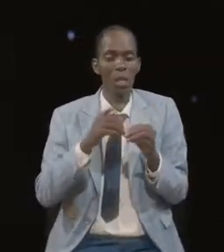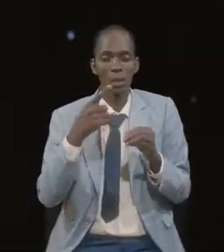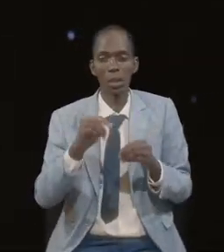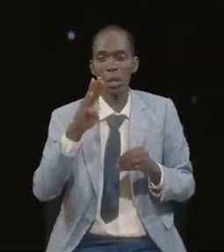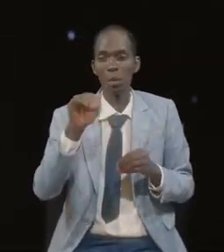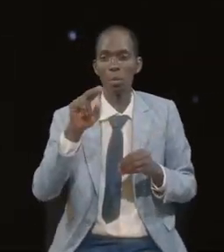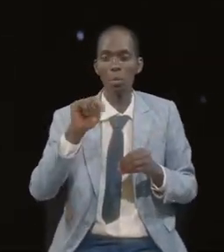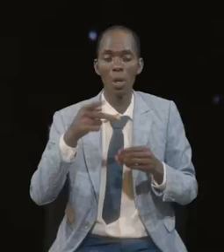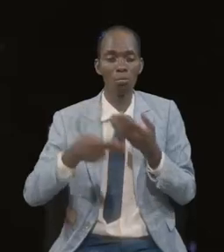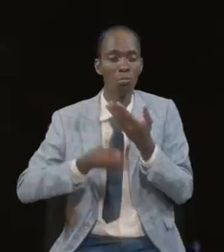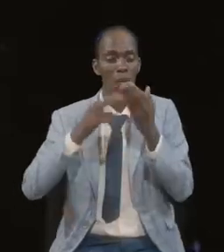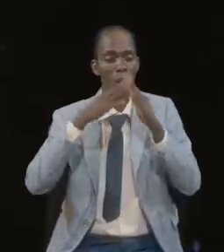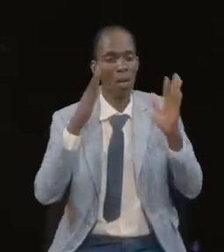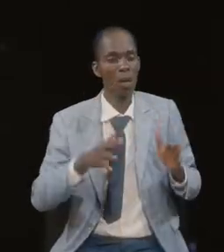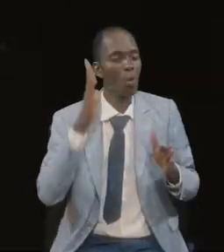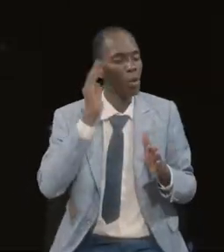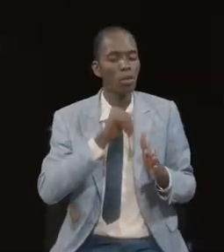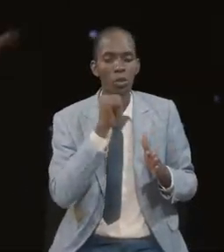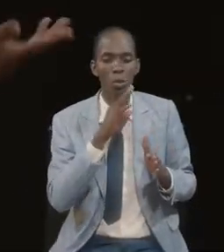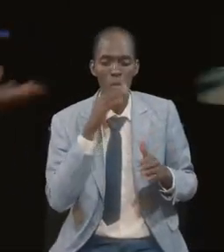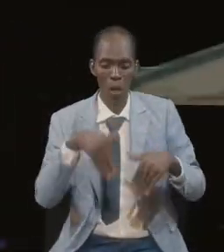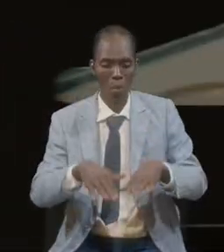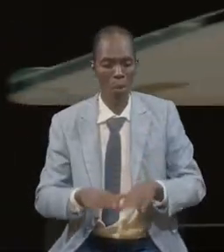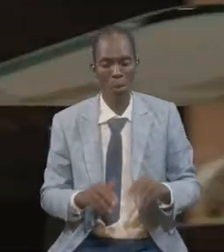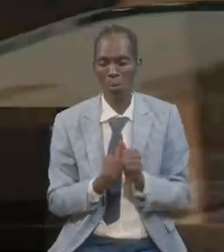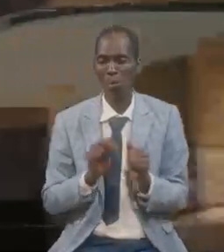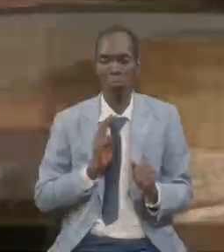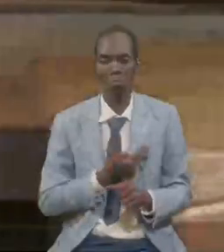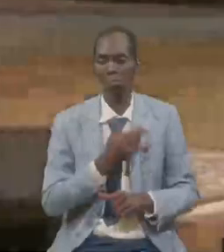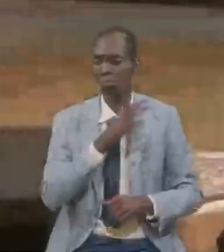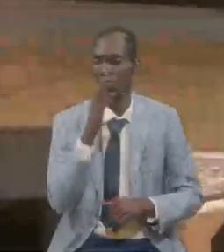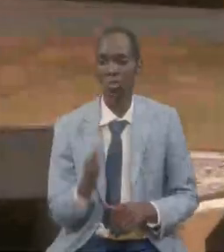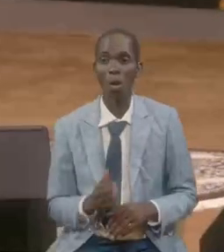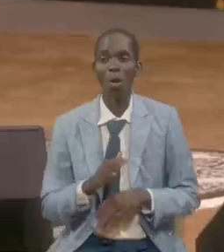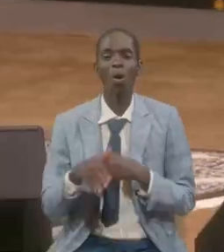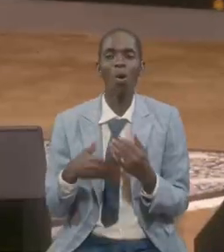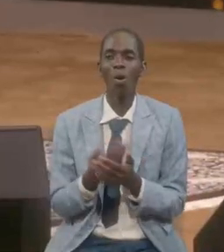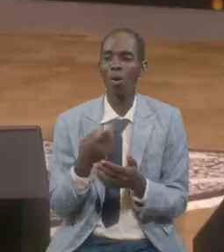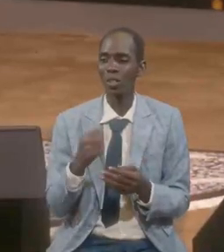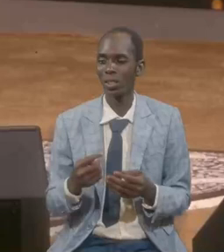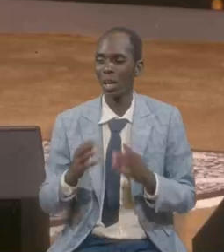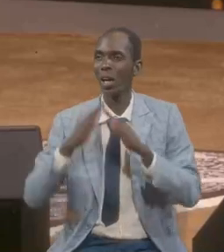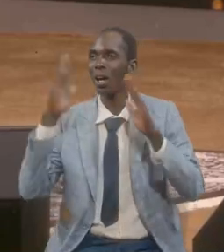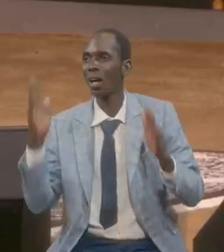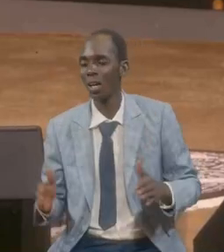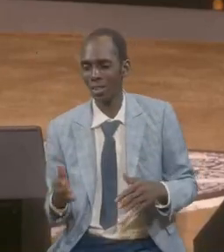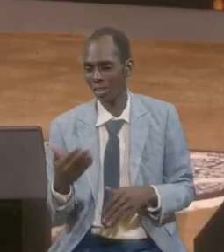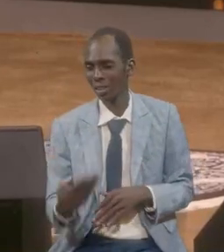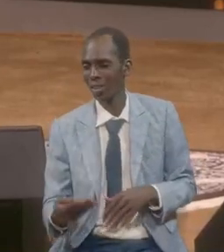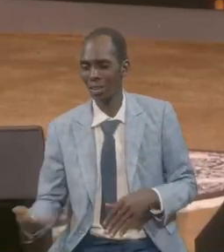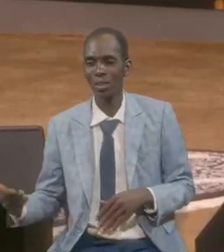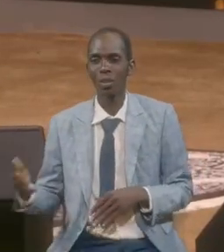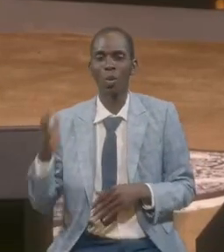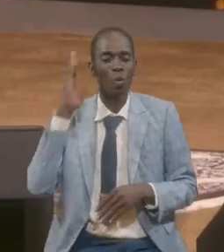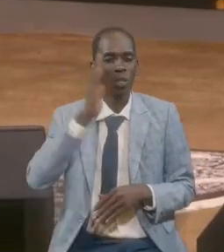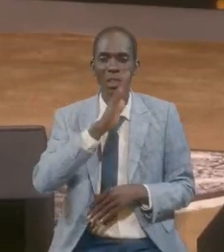à la banque ne sera pas enseveli avec nous. Les maisons, les biens terriens, toutes choses comme l'herbe périra.